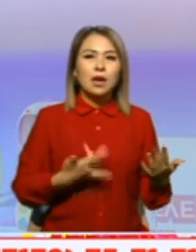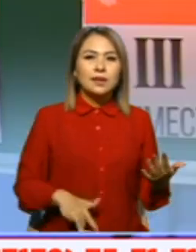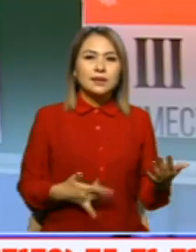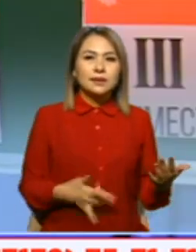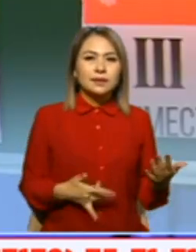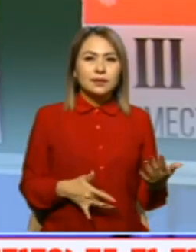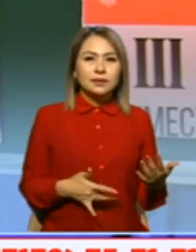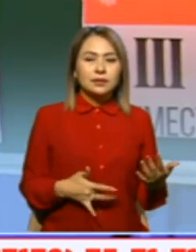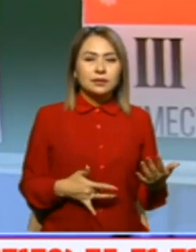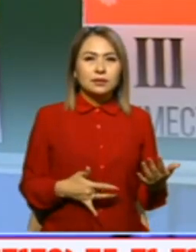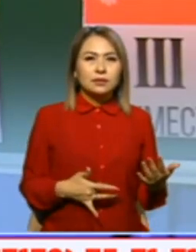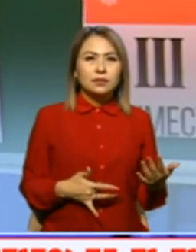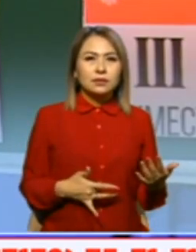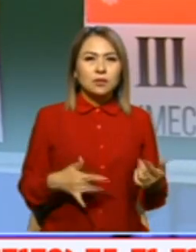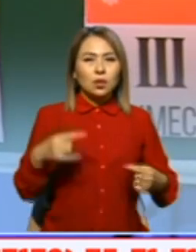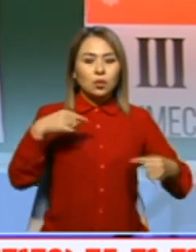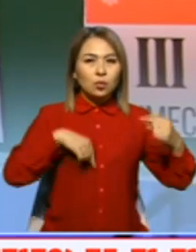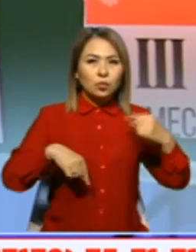жолдарында мысалы,